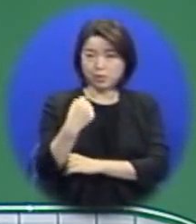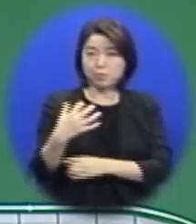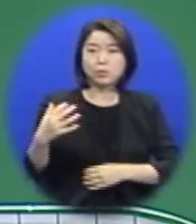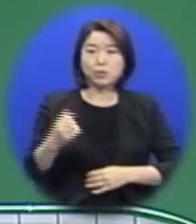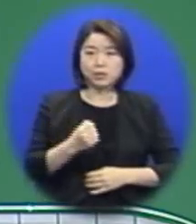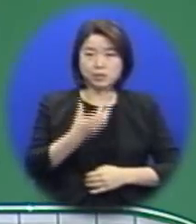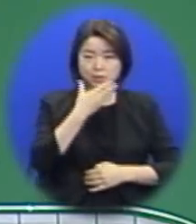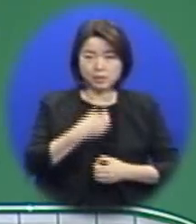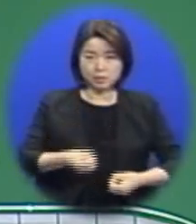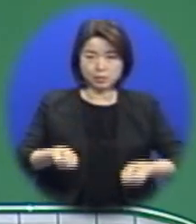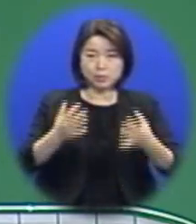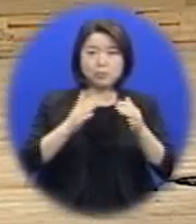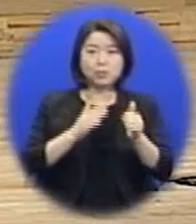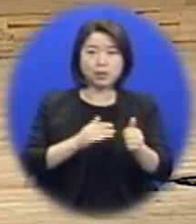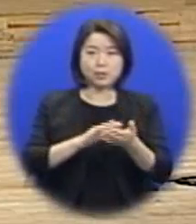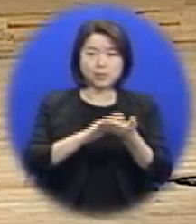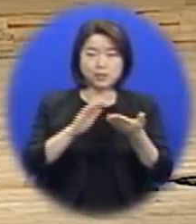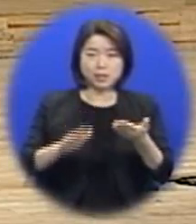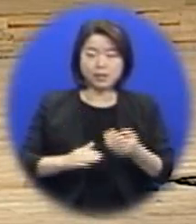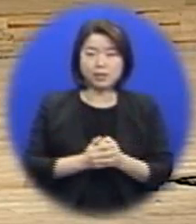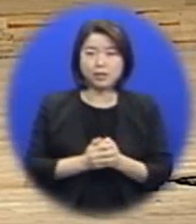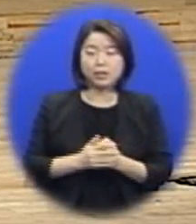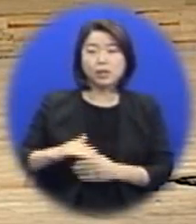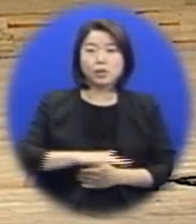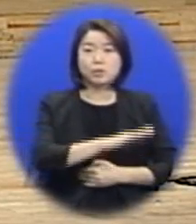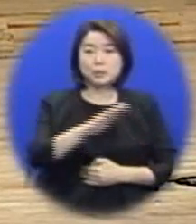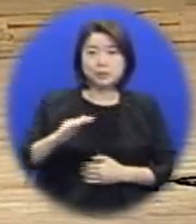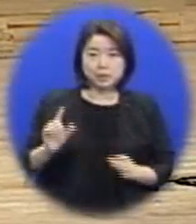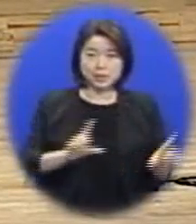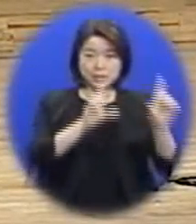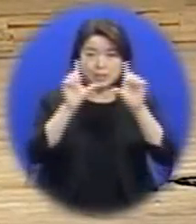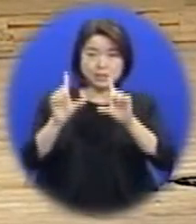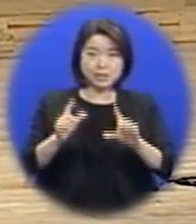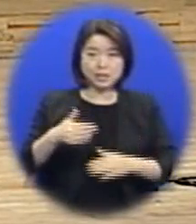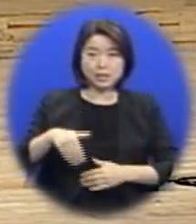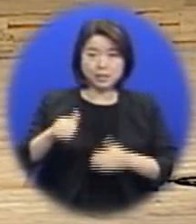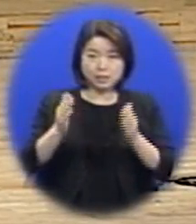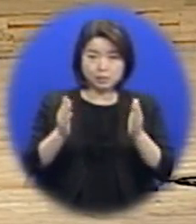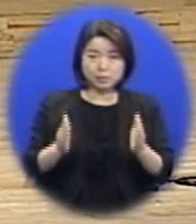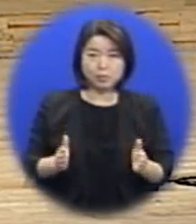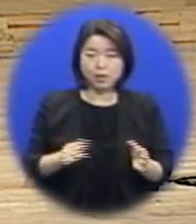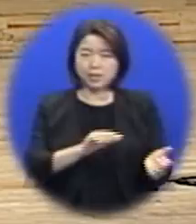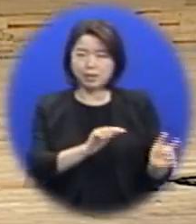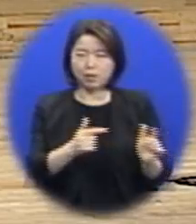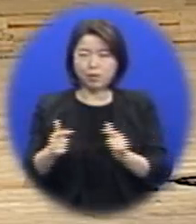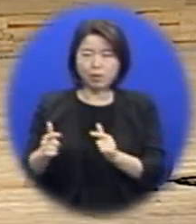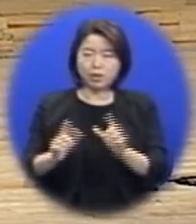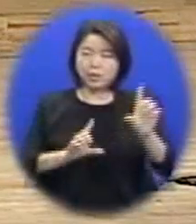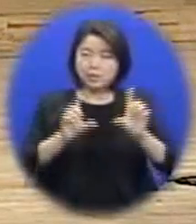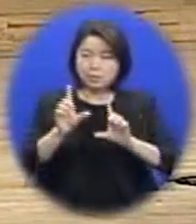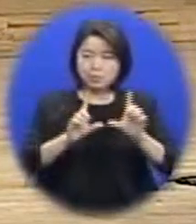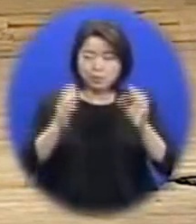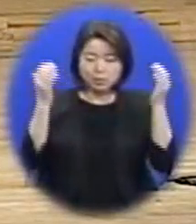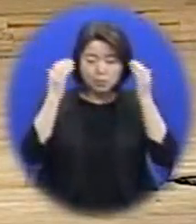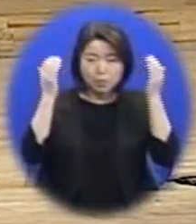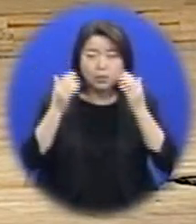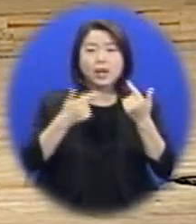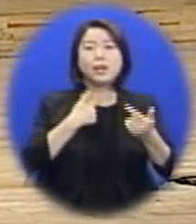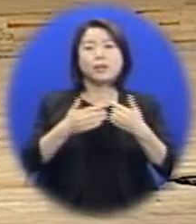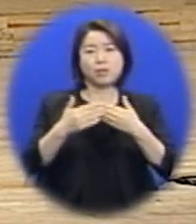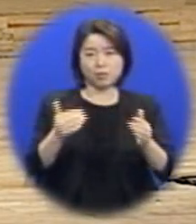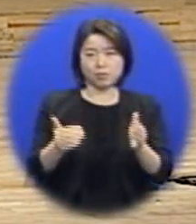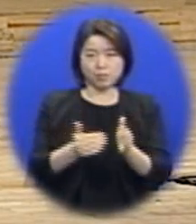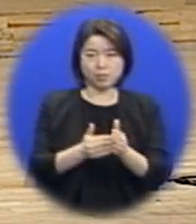얻으시기를 축복합니다. 우리가 살아가면서 여러 가지 형태의 고난을 겪습니다.